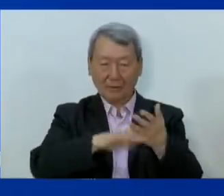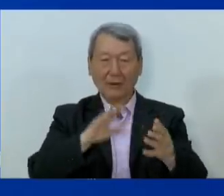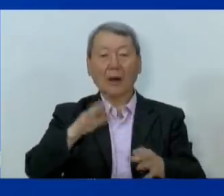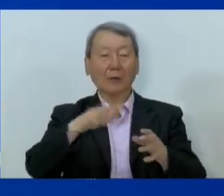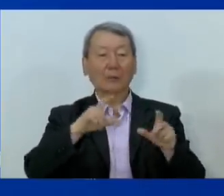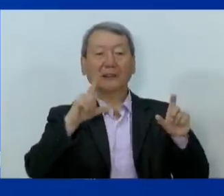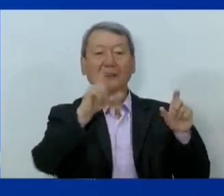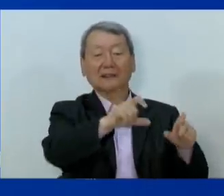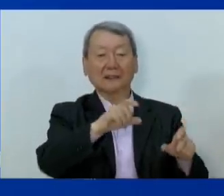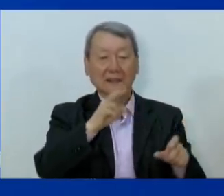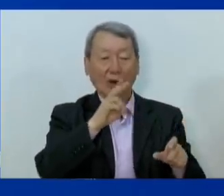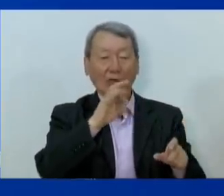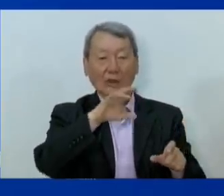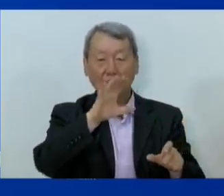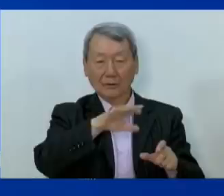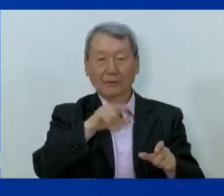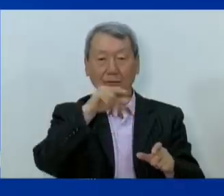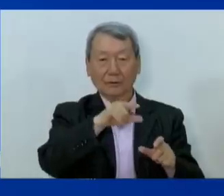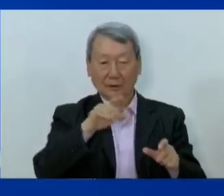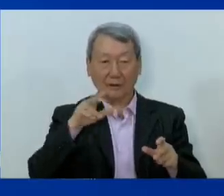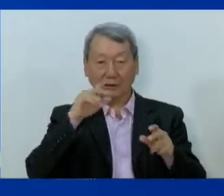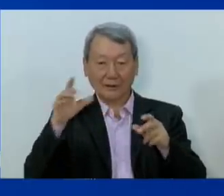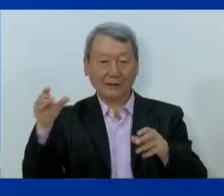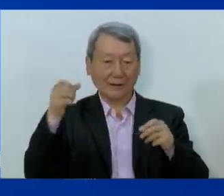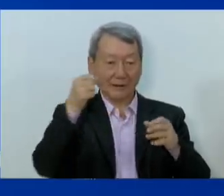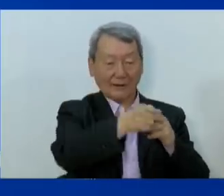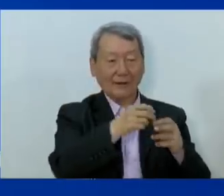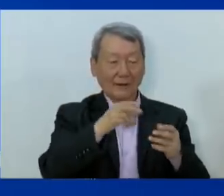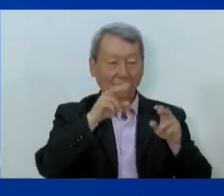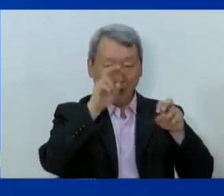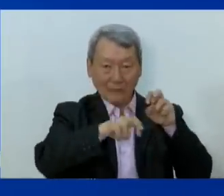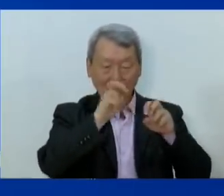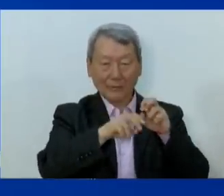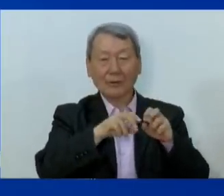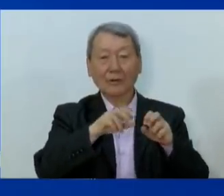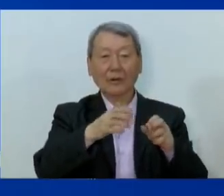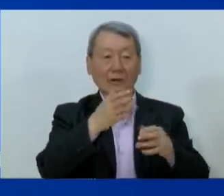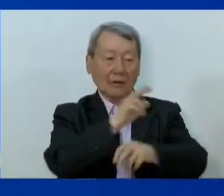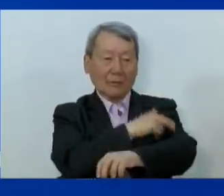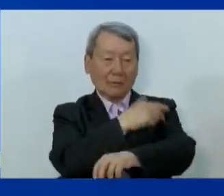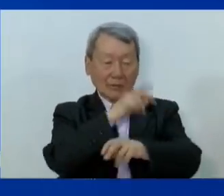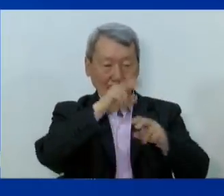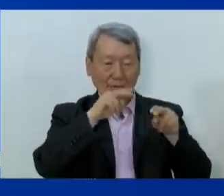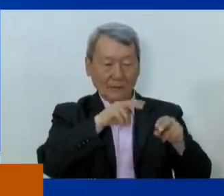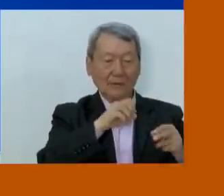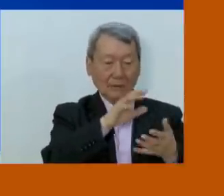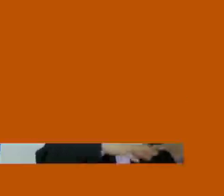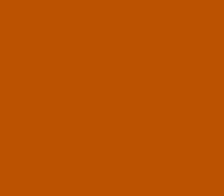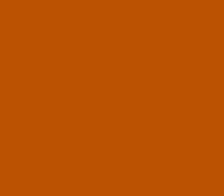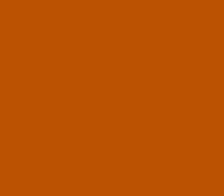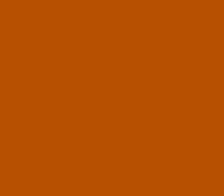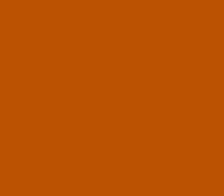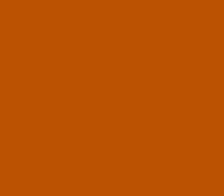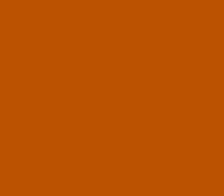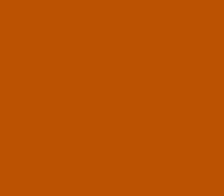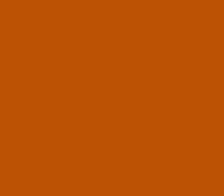Абсервация мінгді нашығы адамдары ұзды қармап ұшыл жерден текшер үгі алып, медицинал көзім өлді тұрғатқан уақсы.